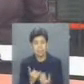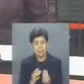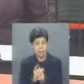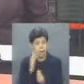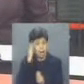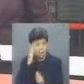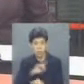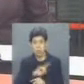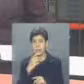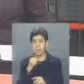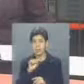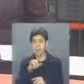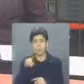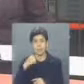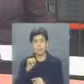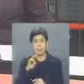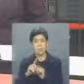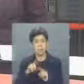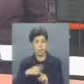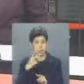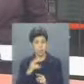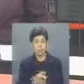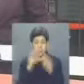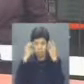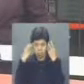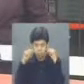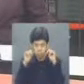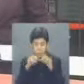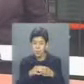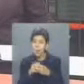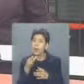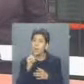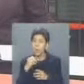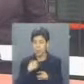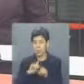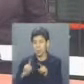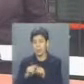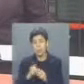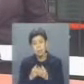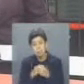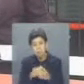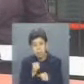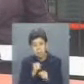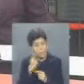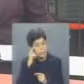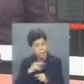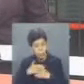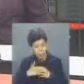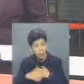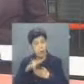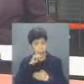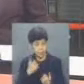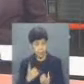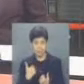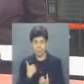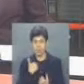ที่13-17กุมภาพันธ์นี้นะคะนายกรัฐมนตรีและรัฐมนตรีบางส่วนก็จะลงพื้นที่ตั้งแต่ต้นน้ำถึงปลายน้ำคือพื้น